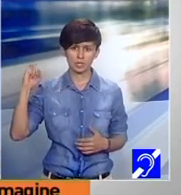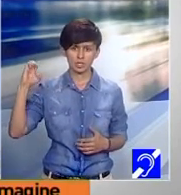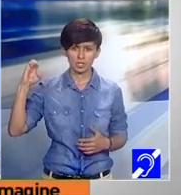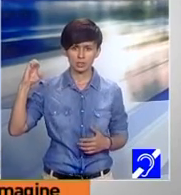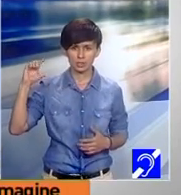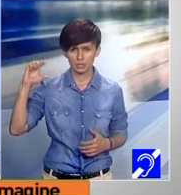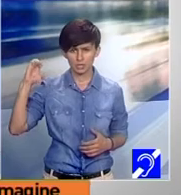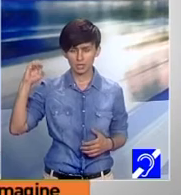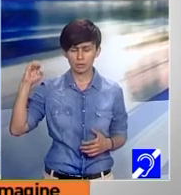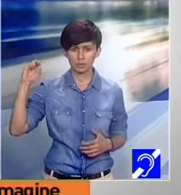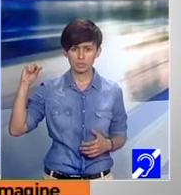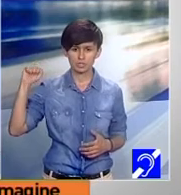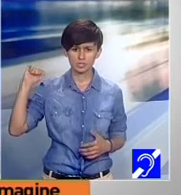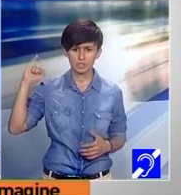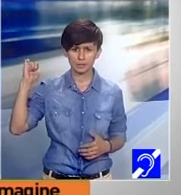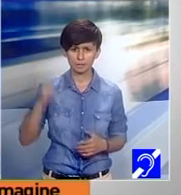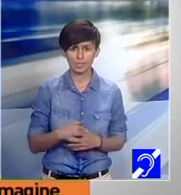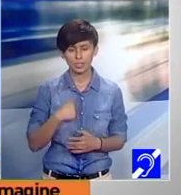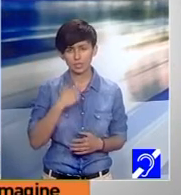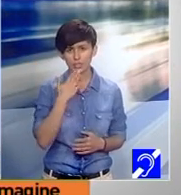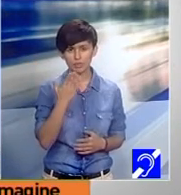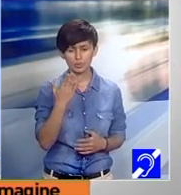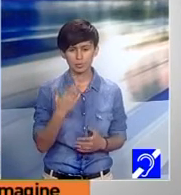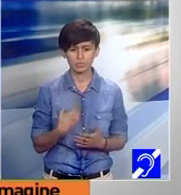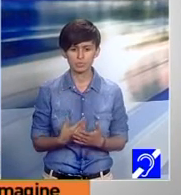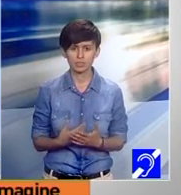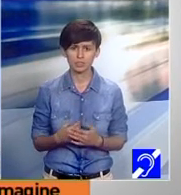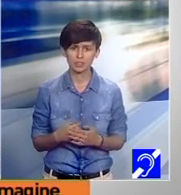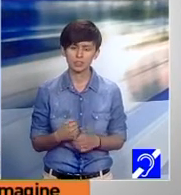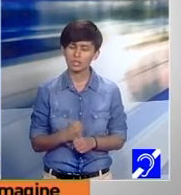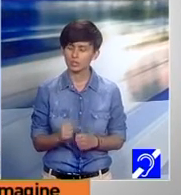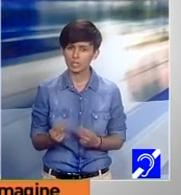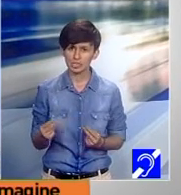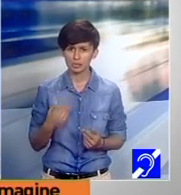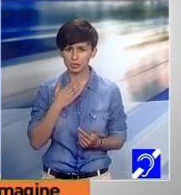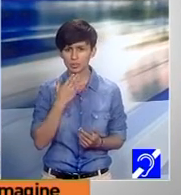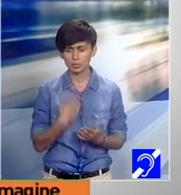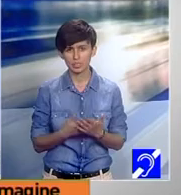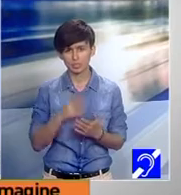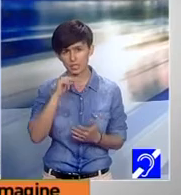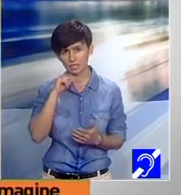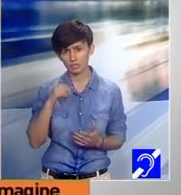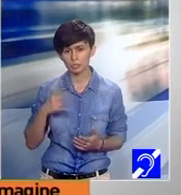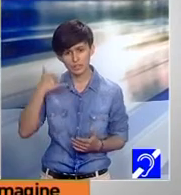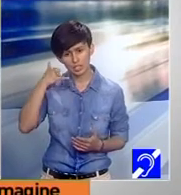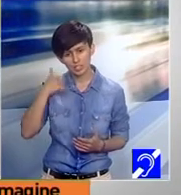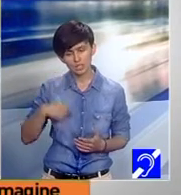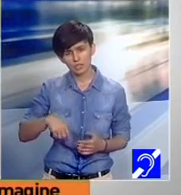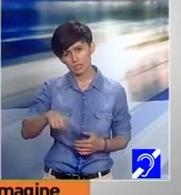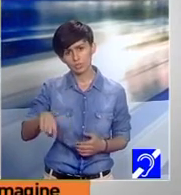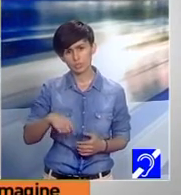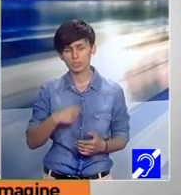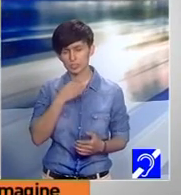mult simptomatologia. Eu vă mulțumesc foarte mult pentru că ați intrat în legătură telefonică cu noi și pentru că ne-a spus această poveste. Vă